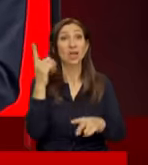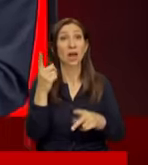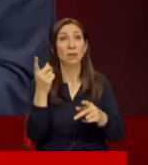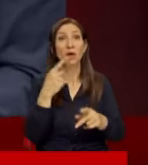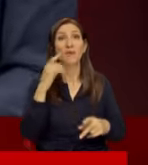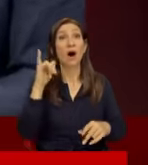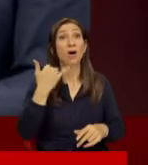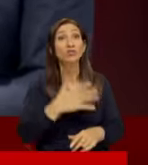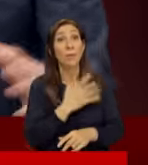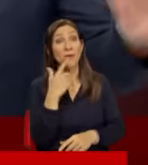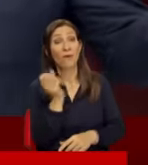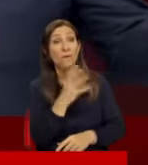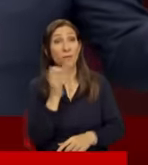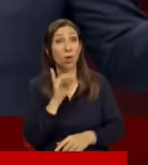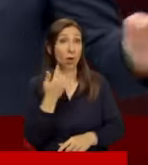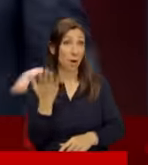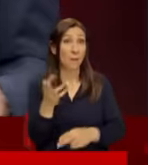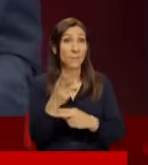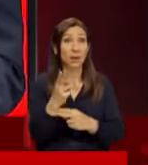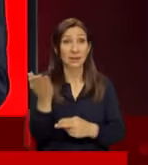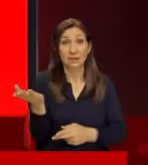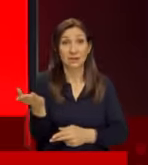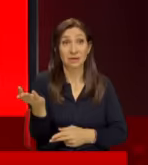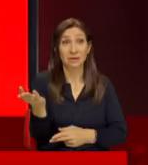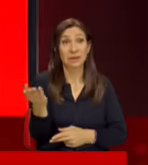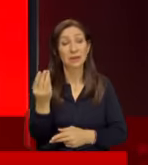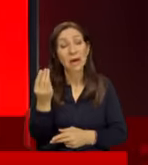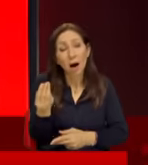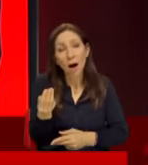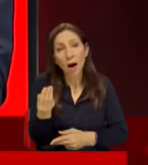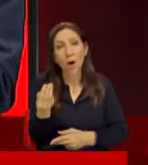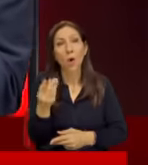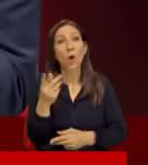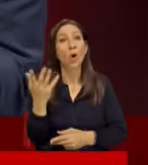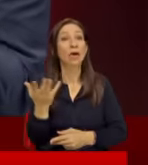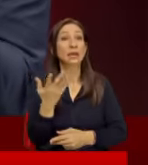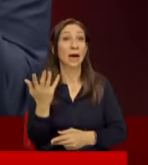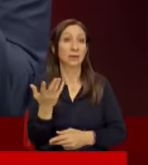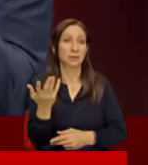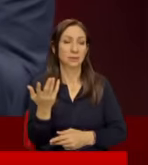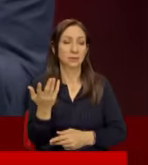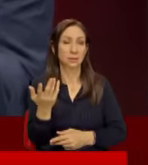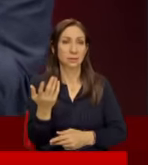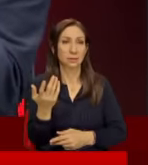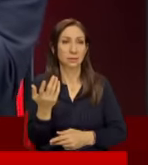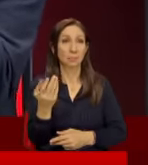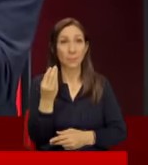buraya getirmesinin üzerine. Sonra mesela Balıkesir. Ya o kadar şey yaptılar. Bak Ahmet